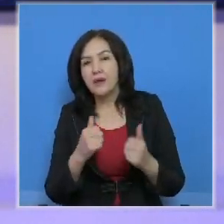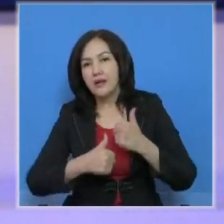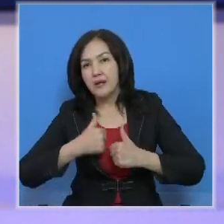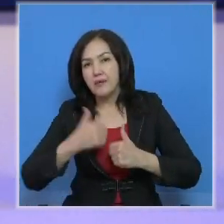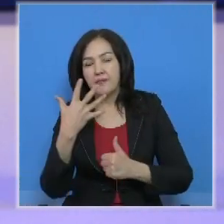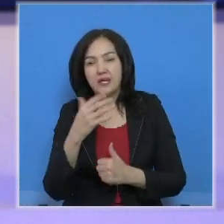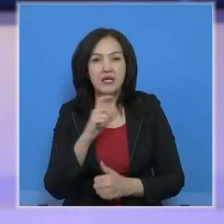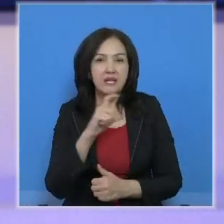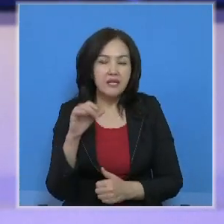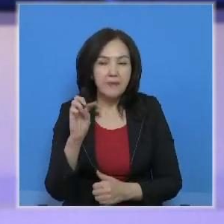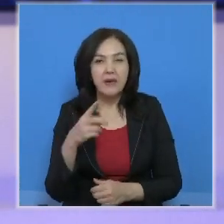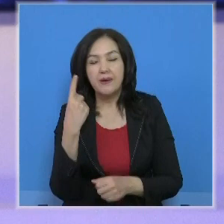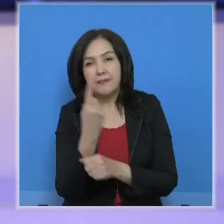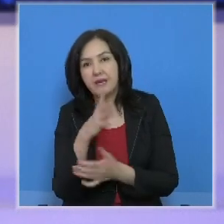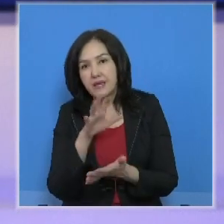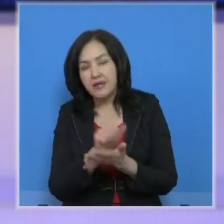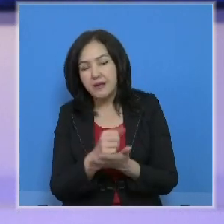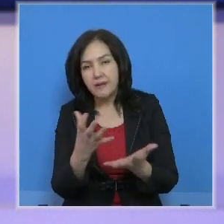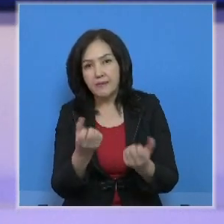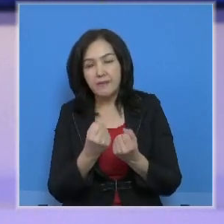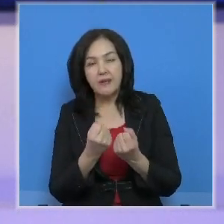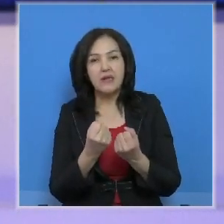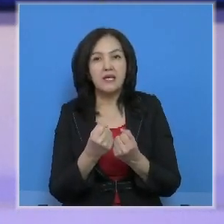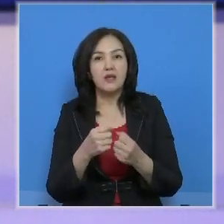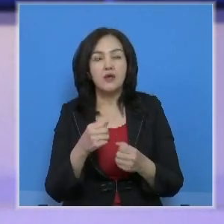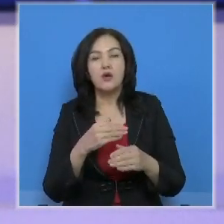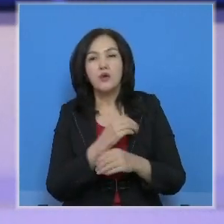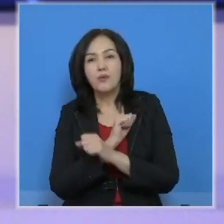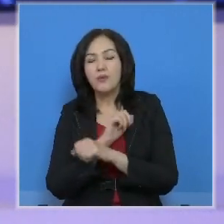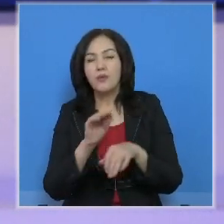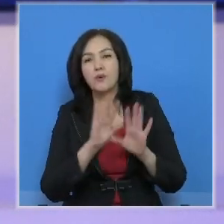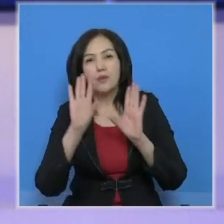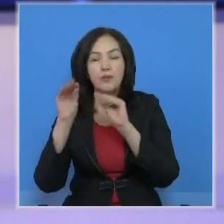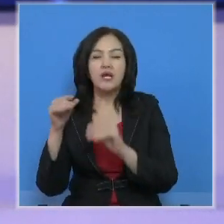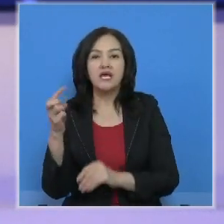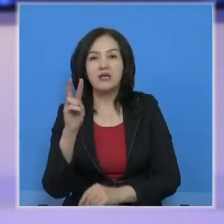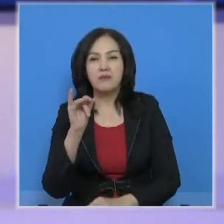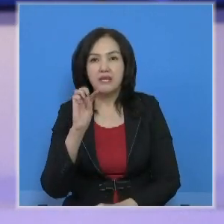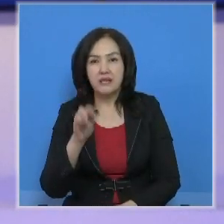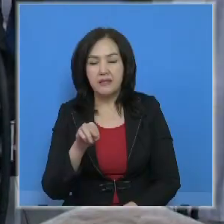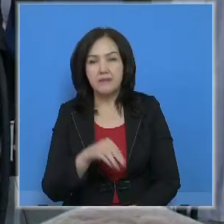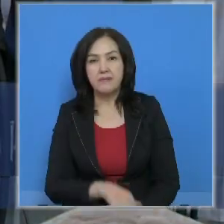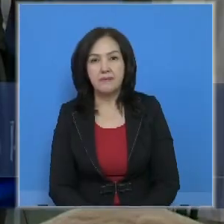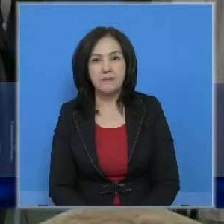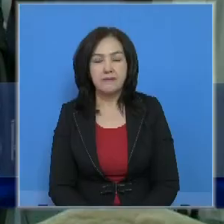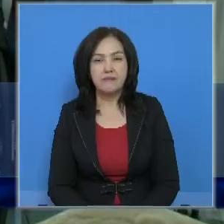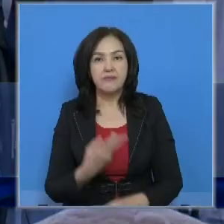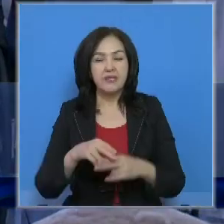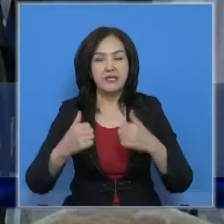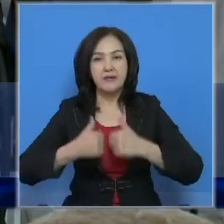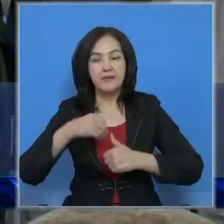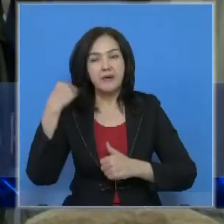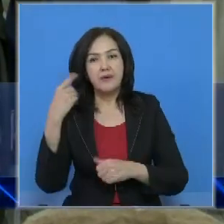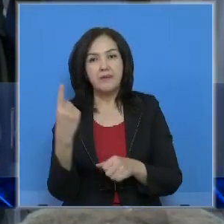соревновались в 5 этапах. За первое место победительница получила туристическую путевку в Египет. Этот конкурс в